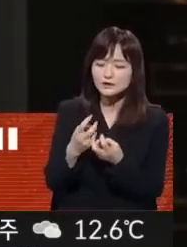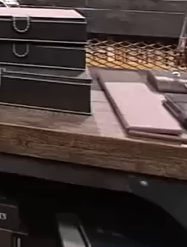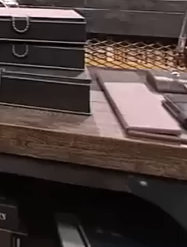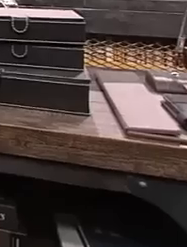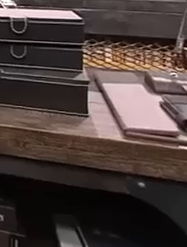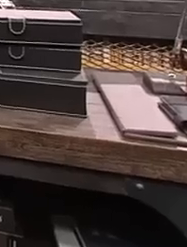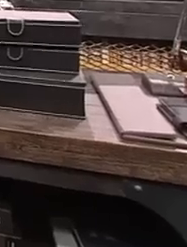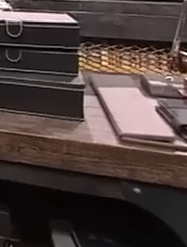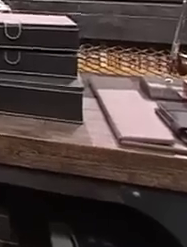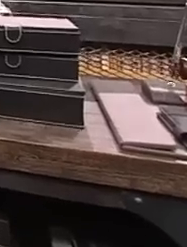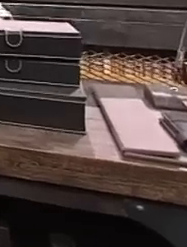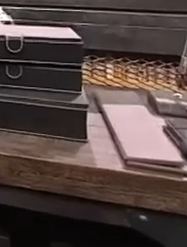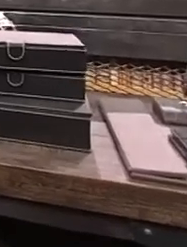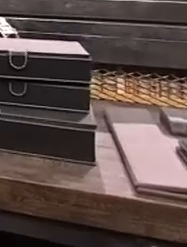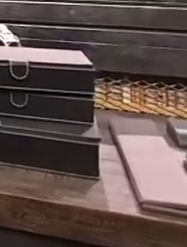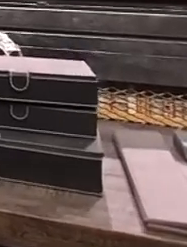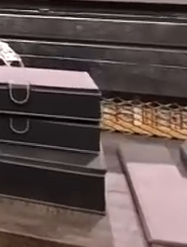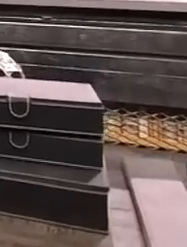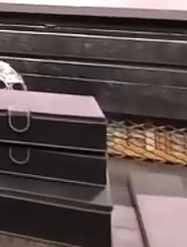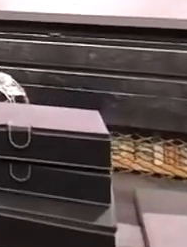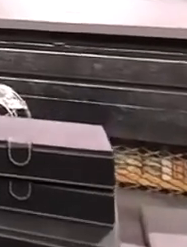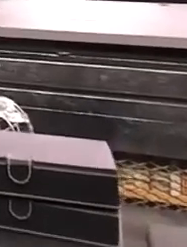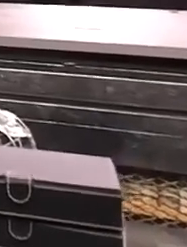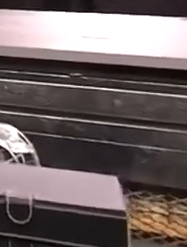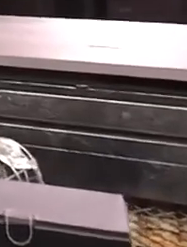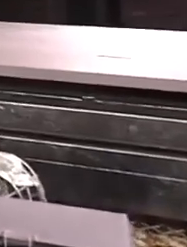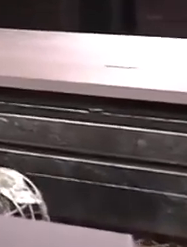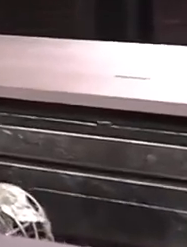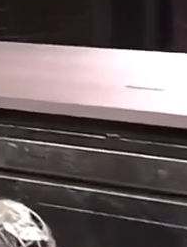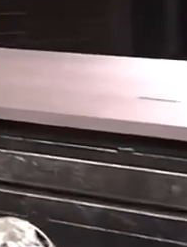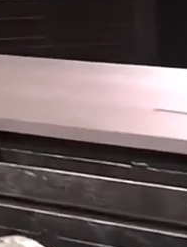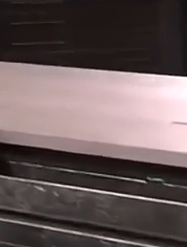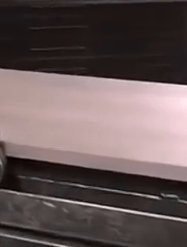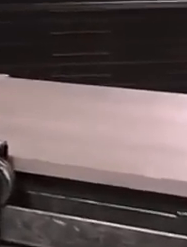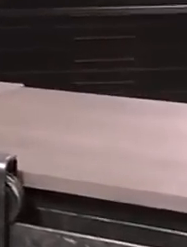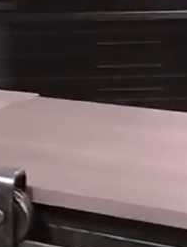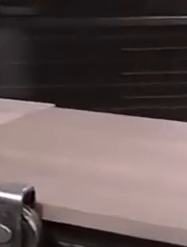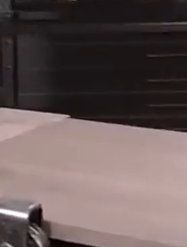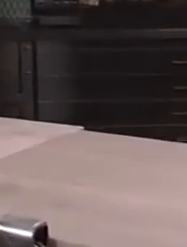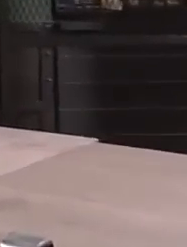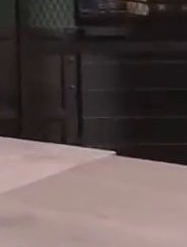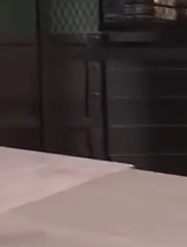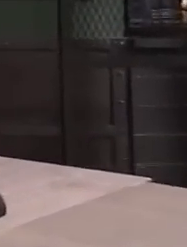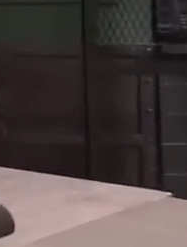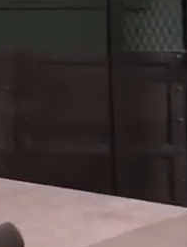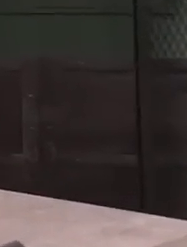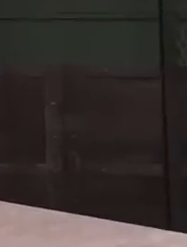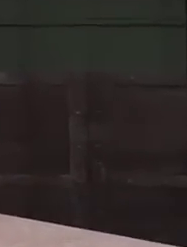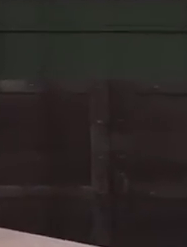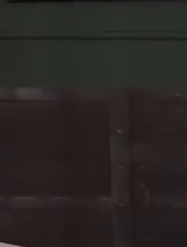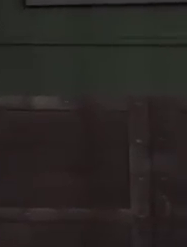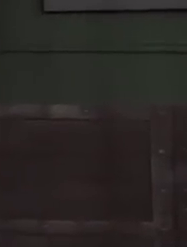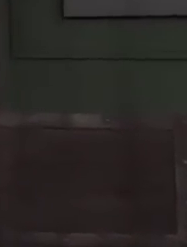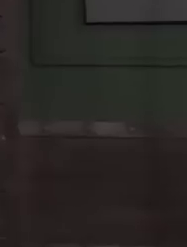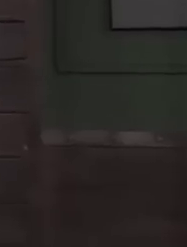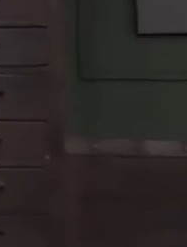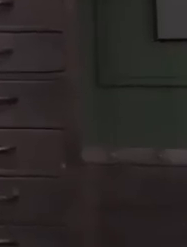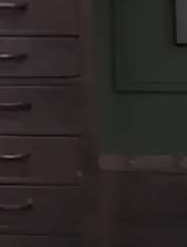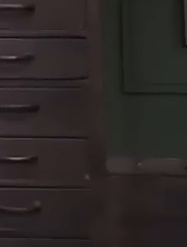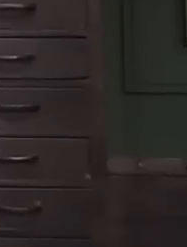좋겠습니다 이 사건의 진실을 추적하고 싶으십니까 그렇다면 사반 채널을 구독해주세요 지금까지